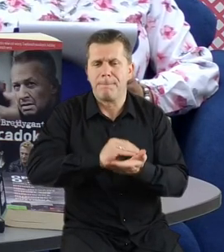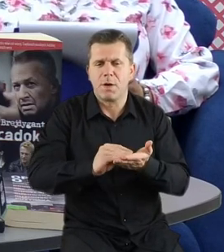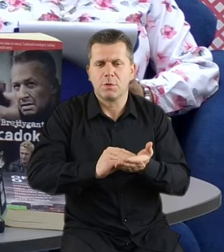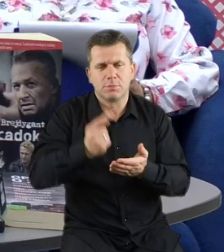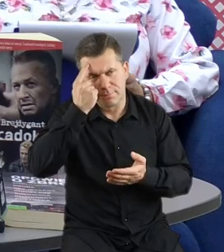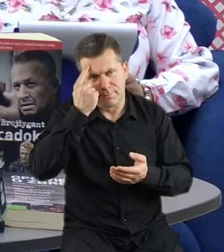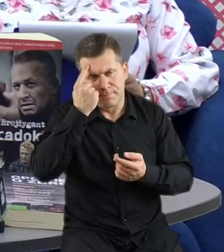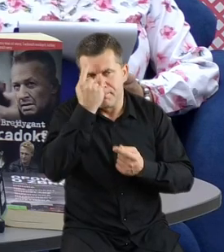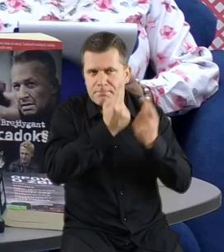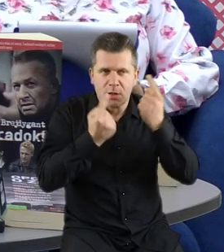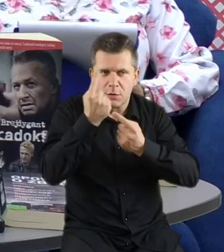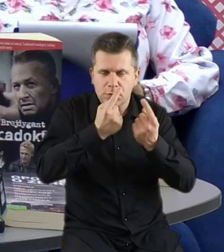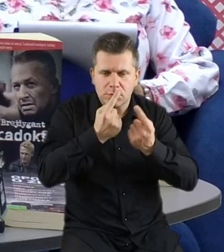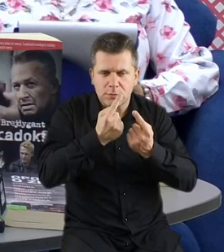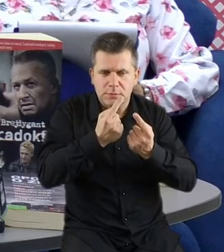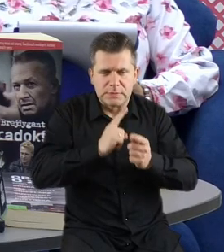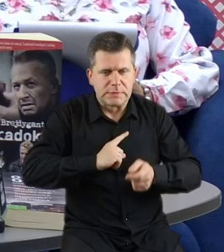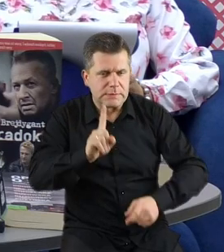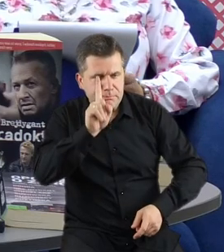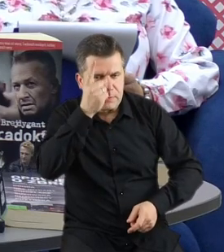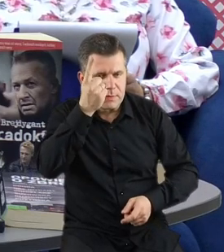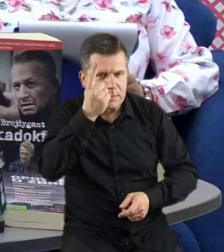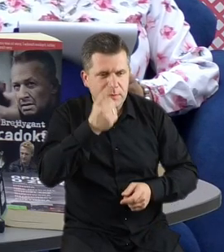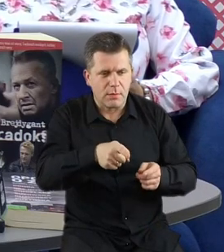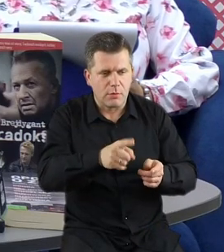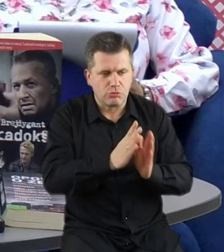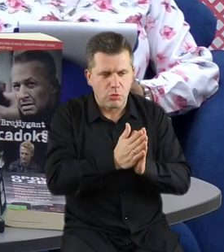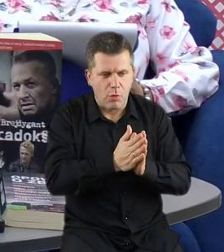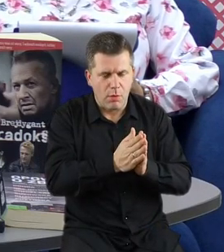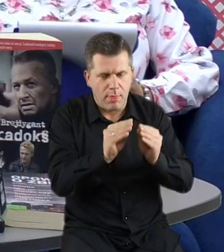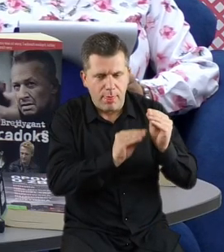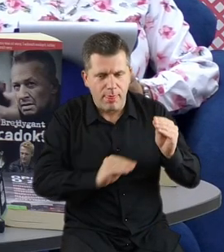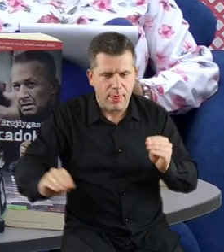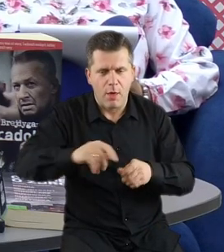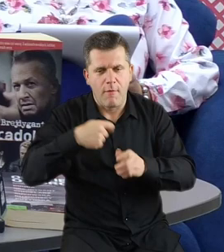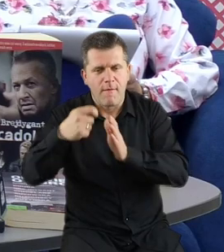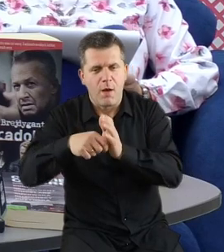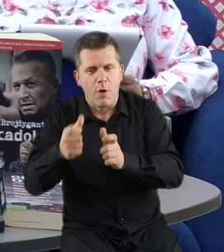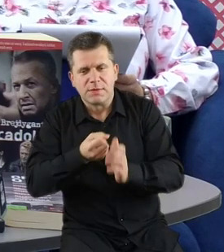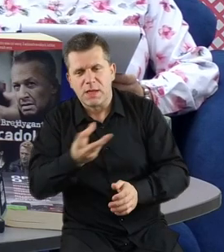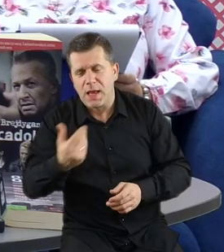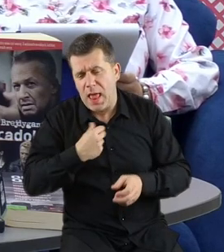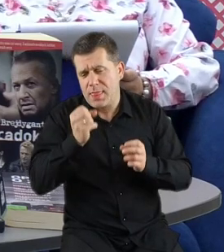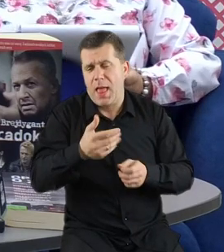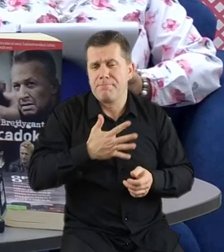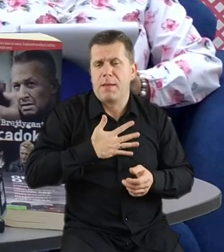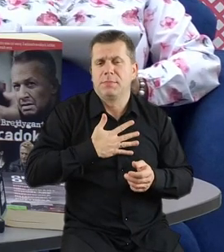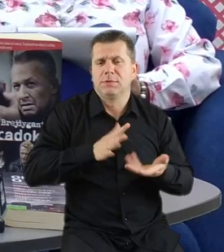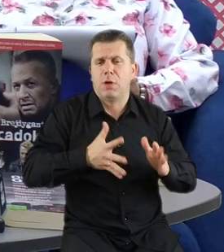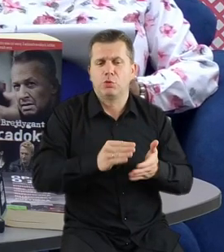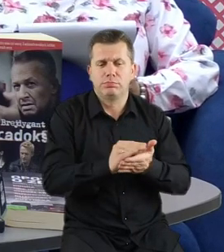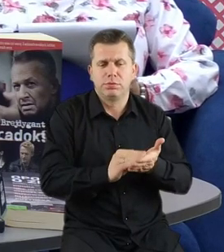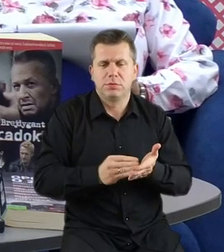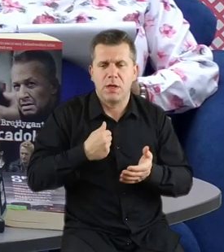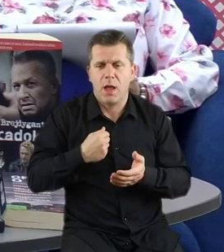taką myślą sprytną, że zaraz się trzaśnie z tego jakiś serial czy coś, tylko po prostu ja tak piszę, bo przychodzę